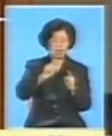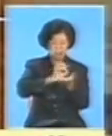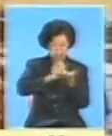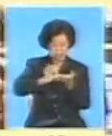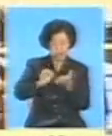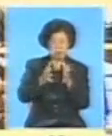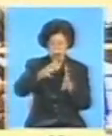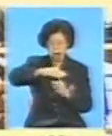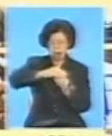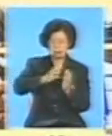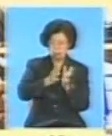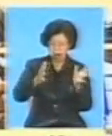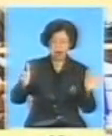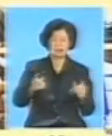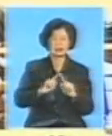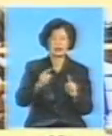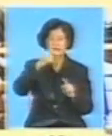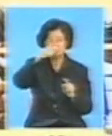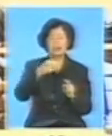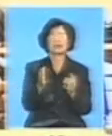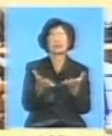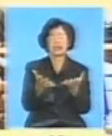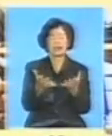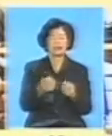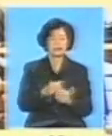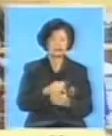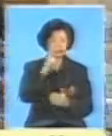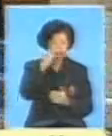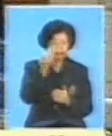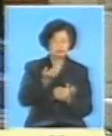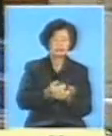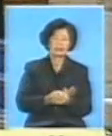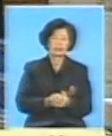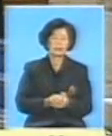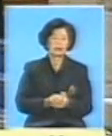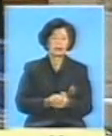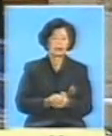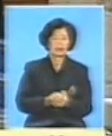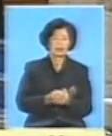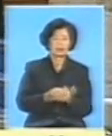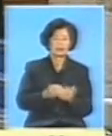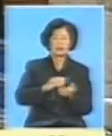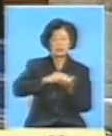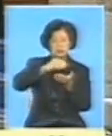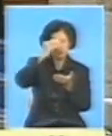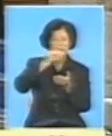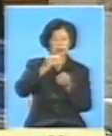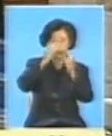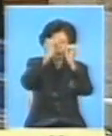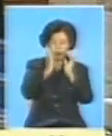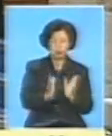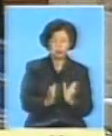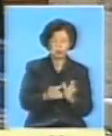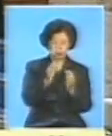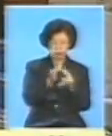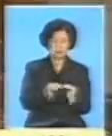ด้วยนะครับนะ มื่อพูดถึงการปฏิรูปการศึกษาเนี่ยคุณภาพครูเป็นสิ่งสำคัญวัน